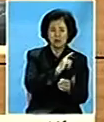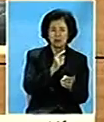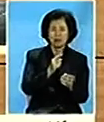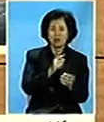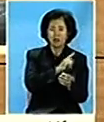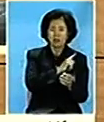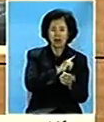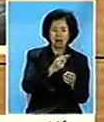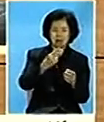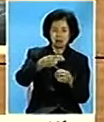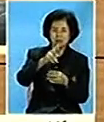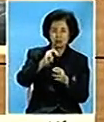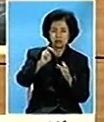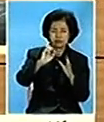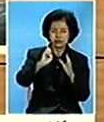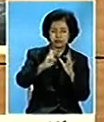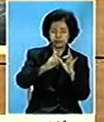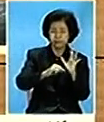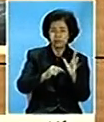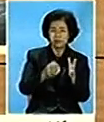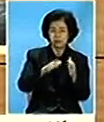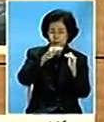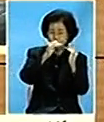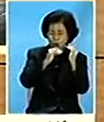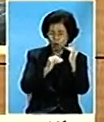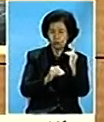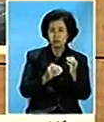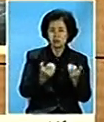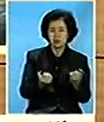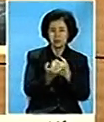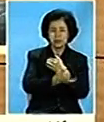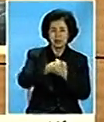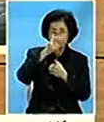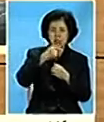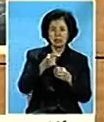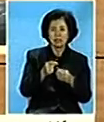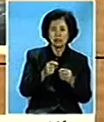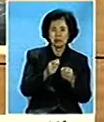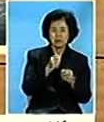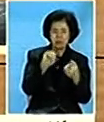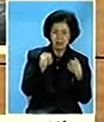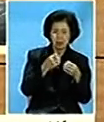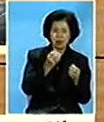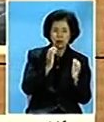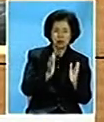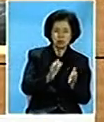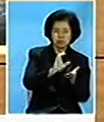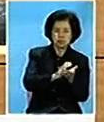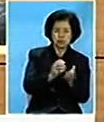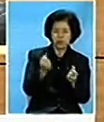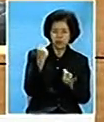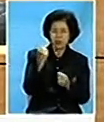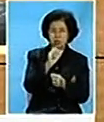งนะครับท่านทราบไหมครับว่าในแผ่นดินประเทศไทยแผ่นดินด้านการเกษตรเนี่ยมีนายทุนมีผู้มีอำนาจรัฐจำนวนมากไป